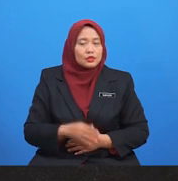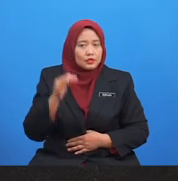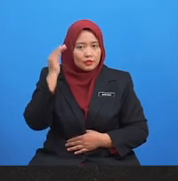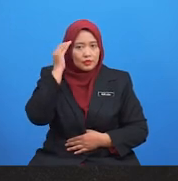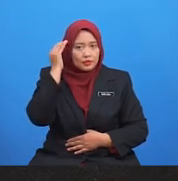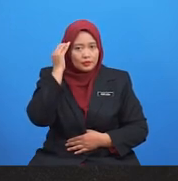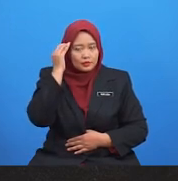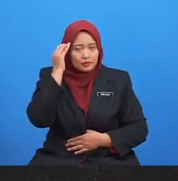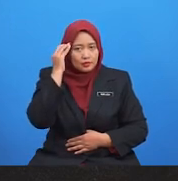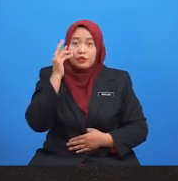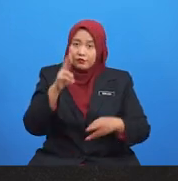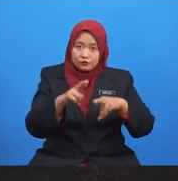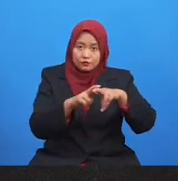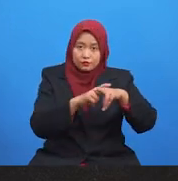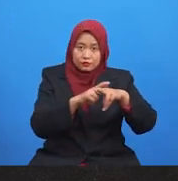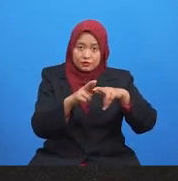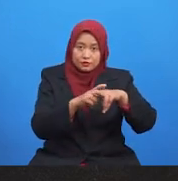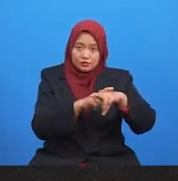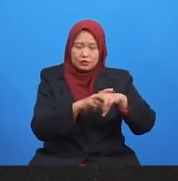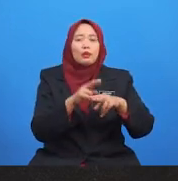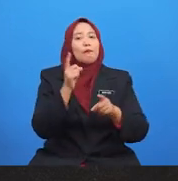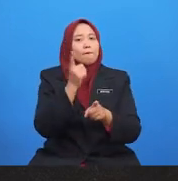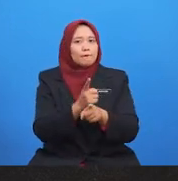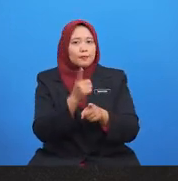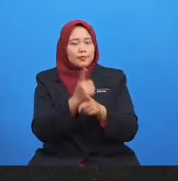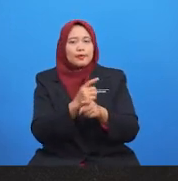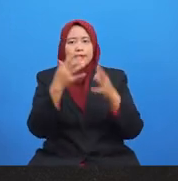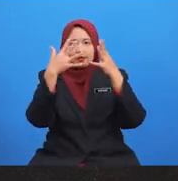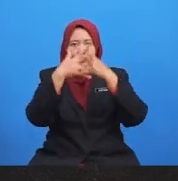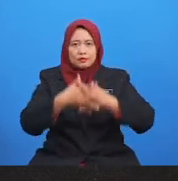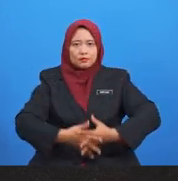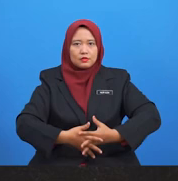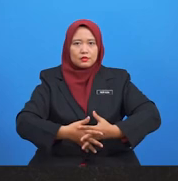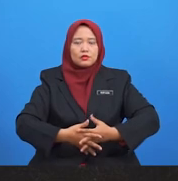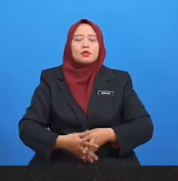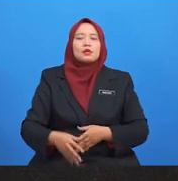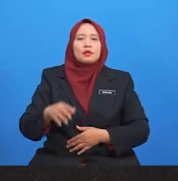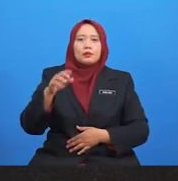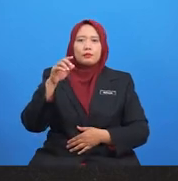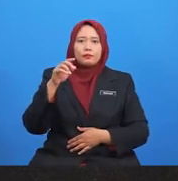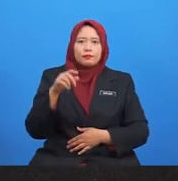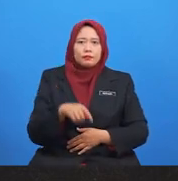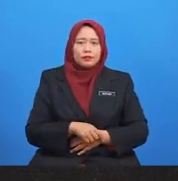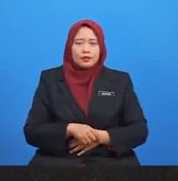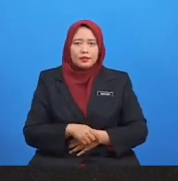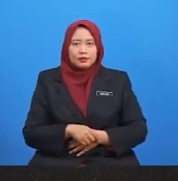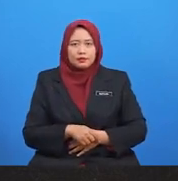murid-murid? Ya, betul. Kamiran pi y kuasa 2 bagi had a dan b.